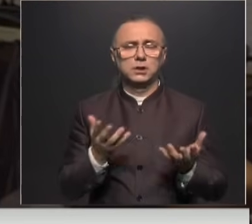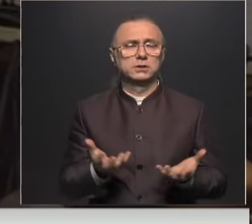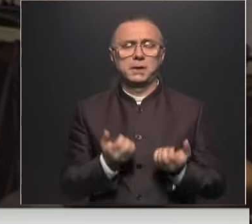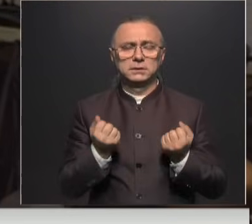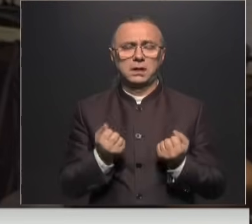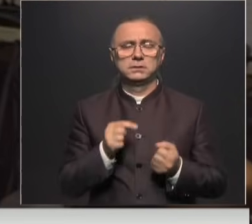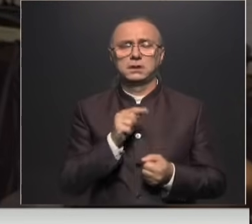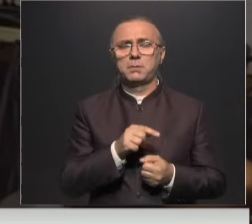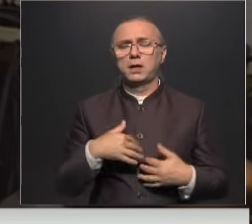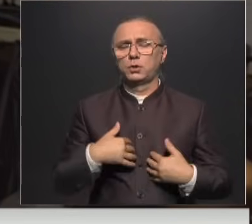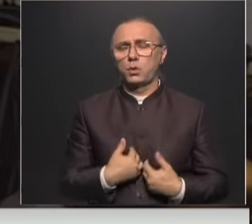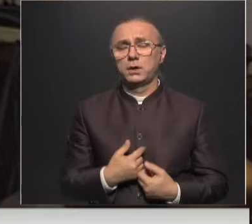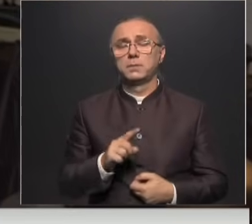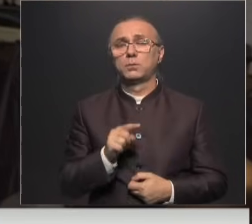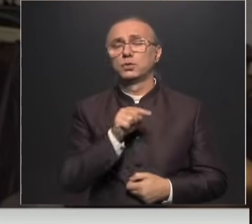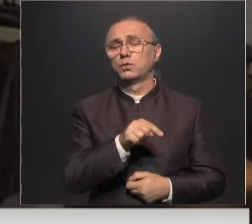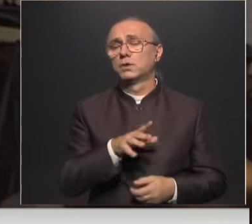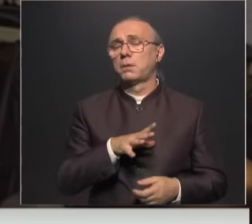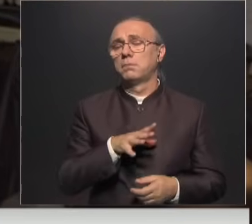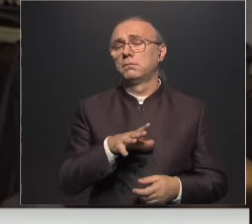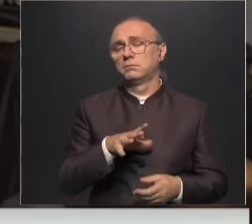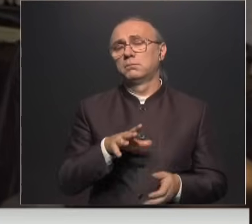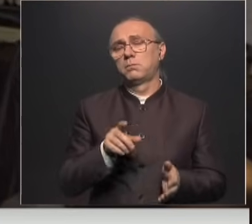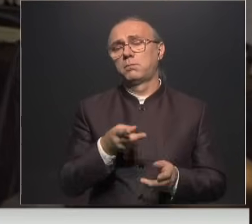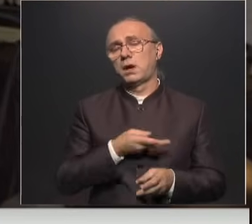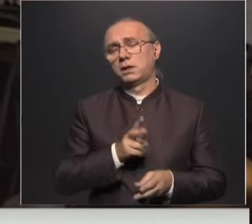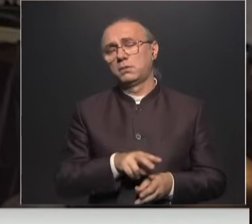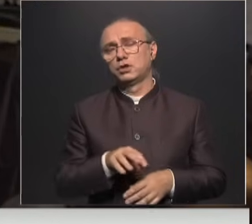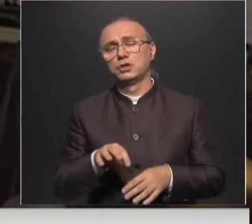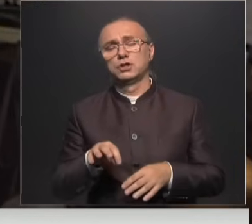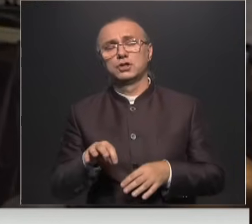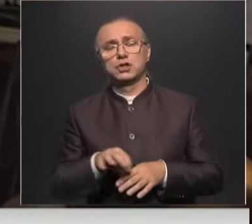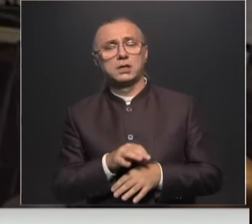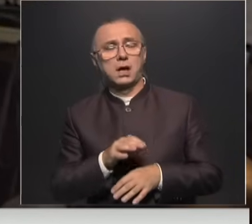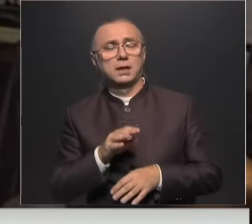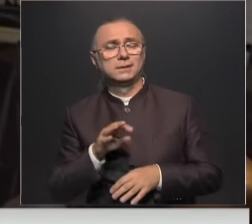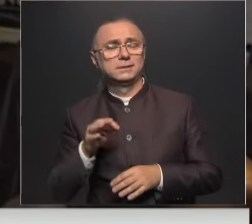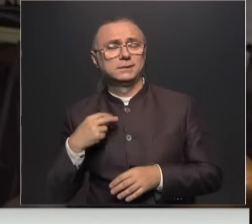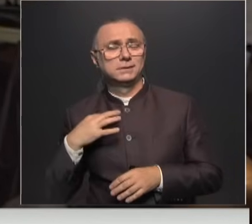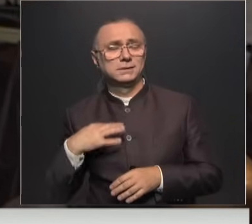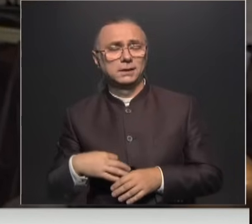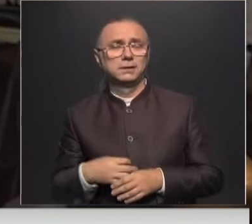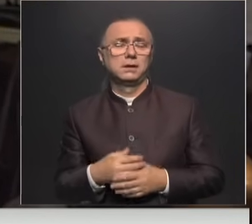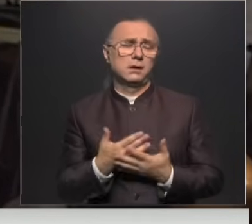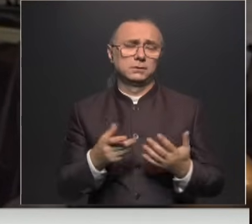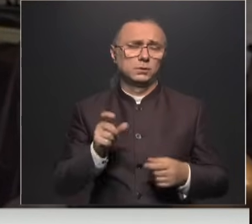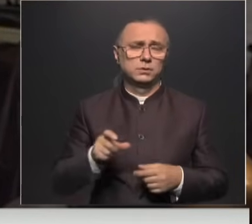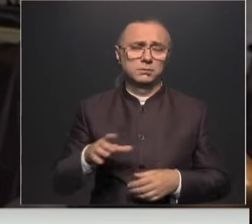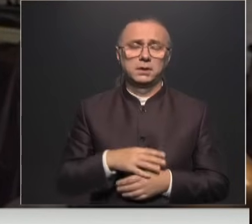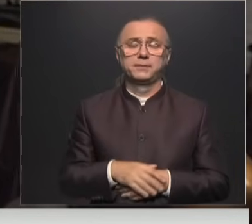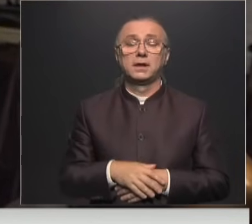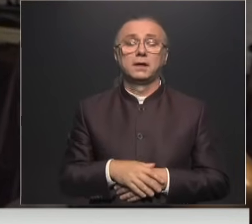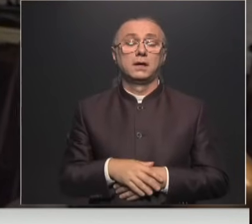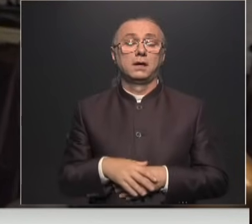от горя, потому что у него погибли и жена, и сын. Вот. И они всех